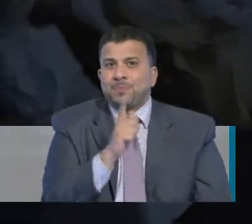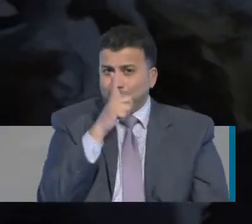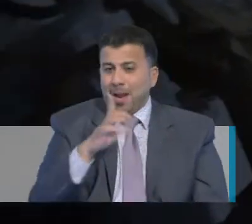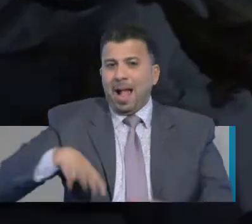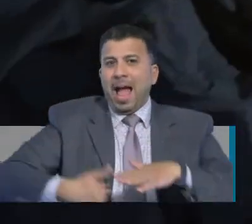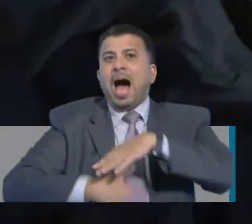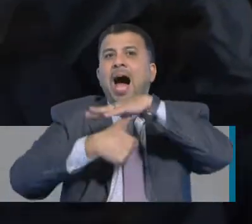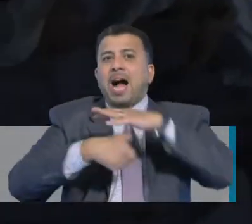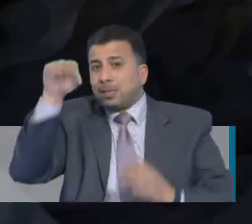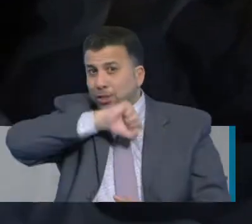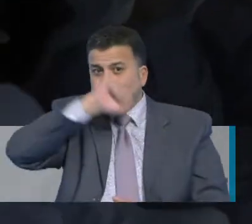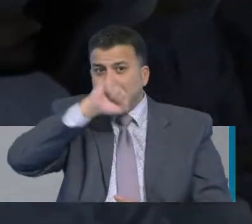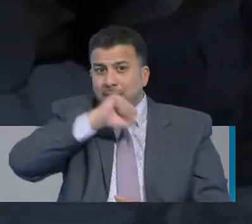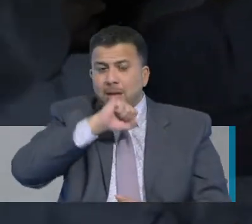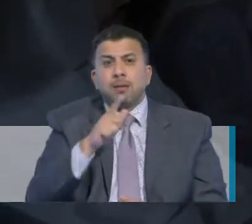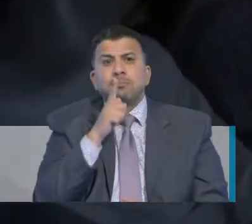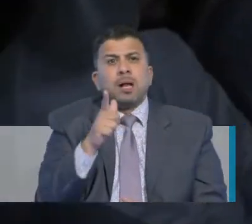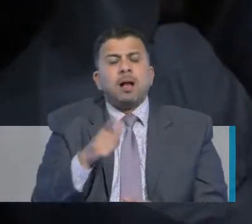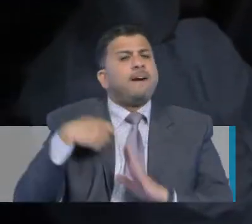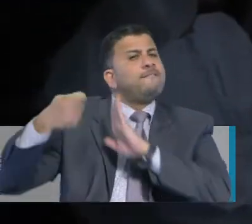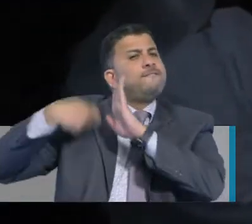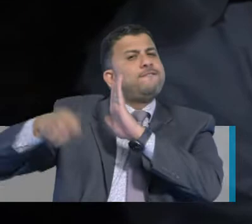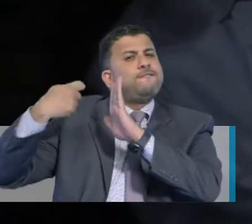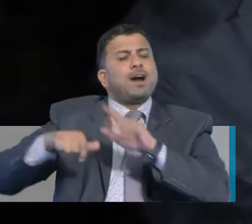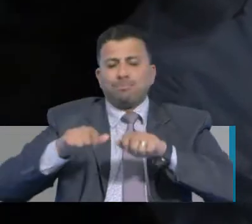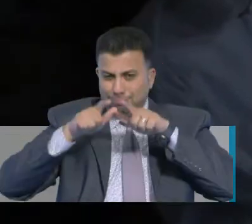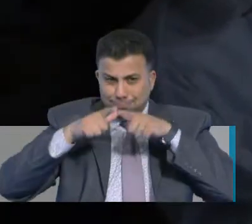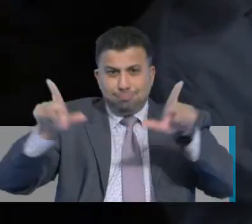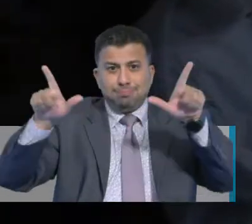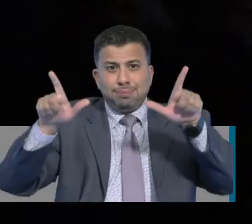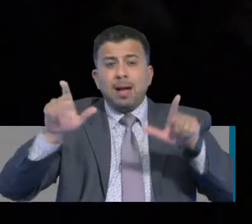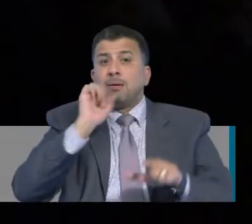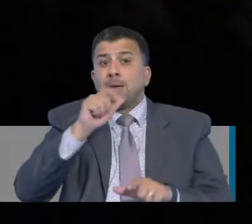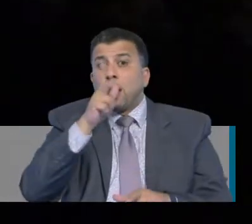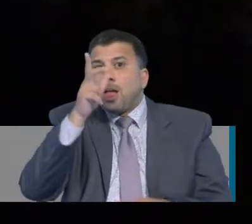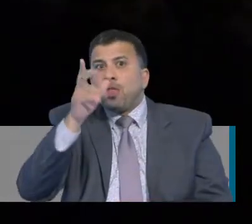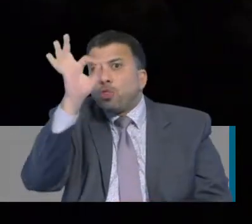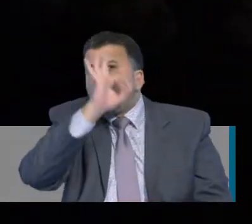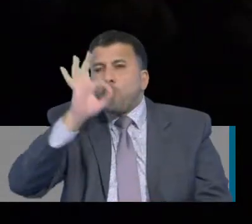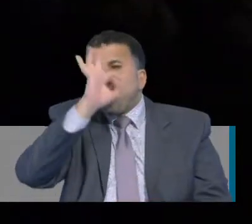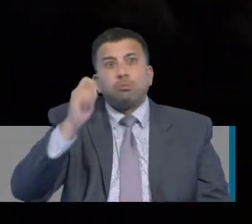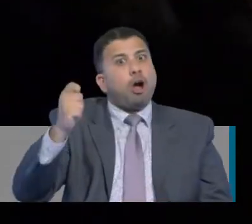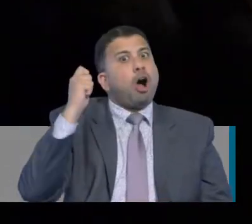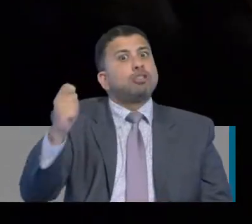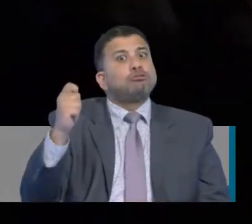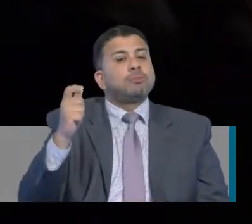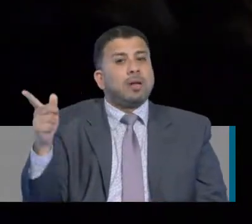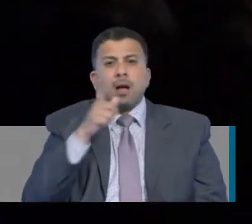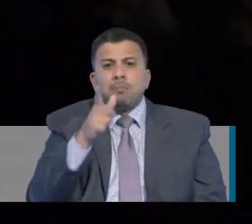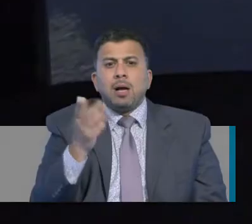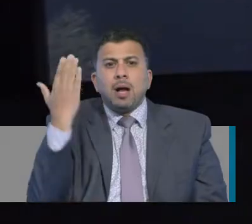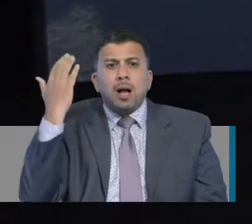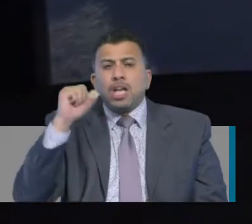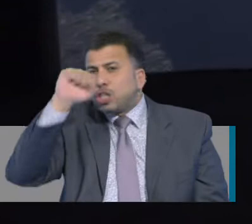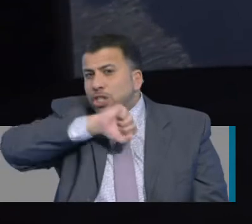الشارقة رفقة السادة الحضور فيلما وثائقيا بعنوان كنز الشارقة التراثي، سلط الضوء على ما تعرضت